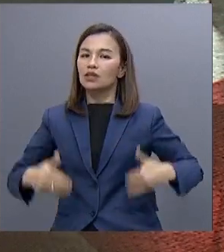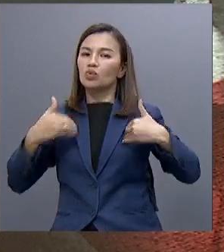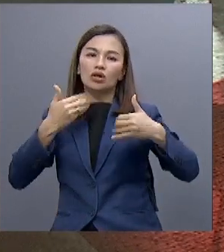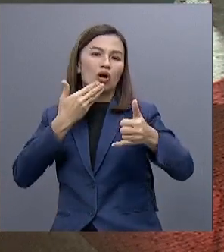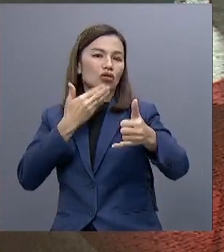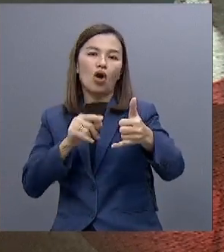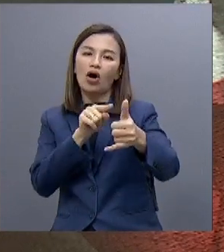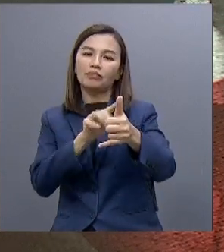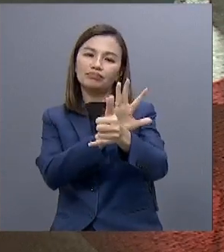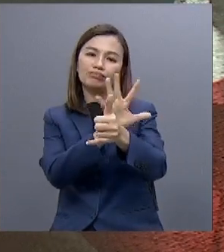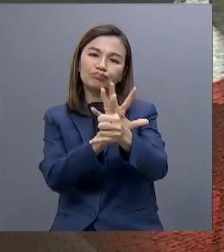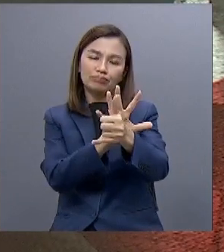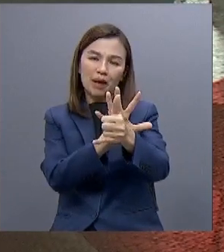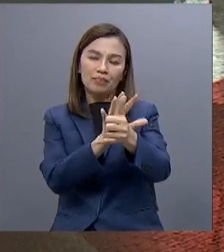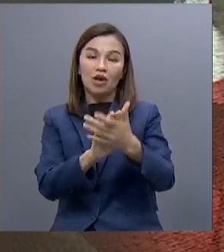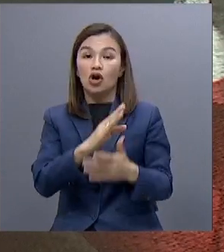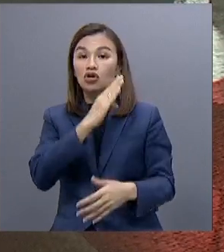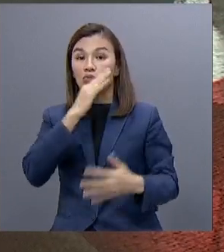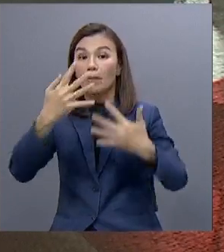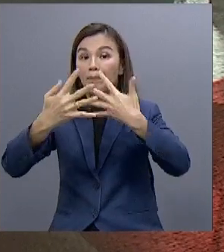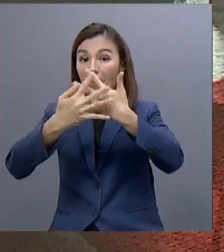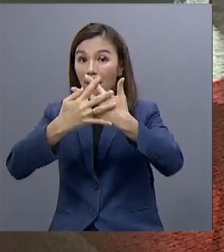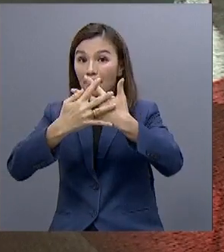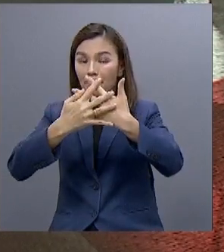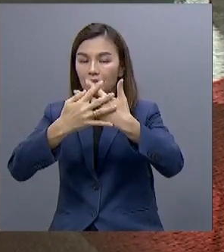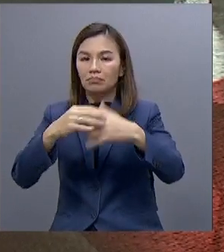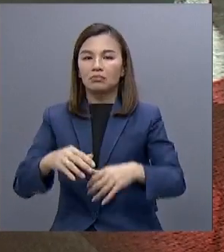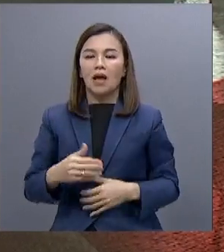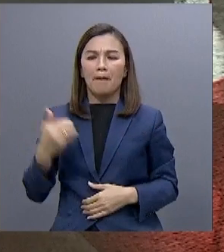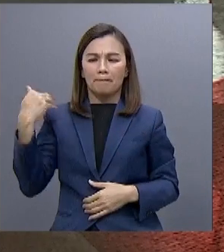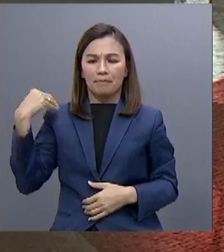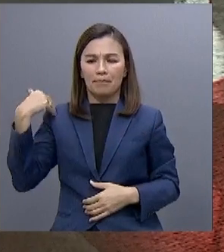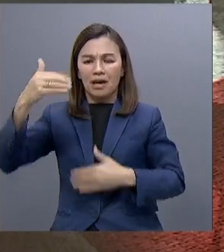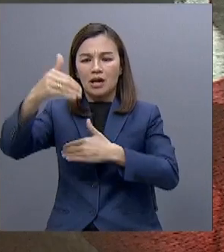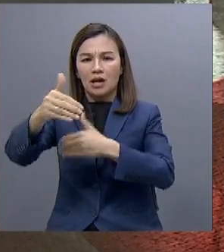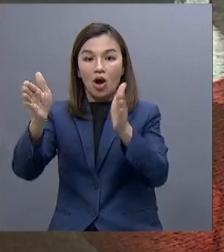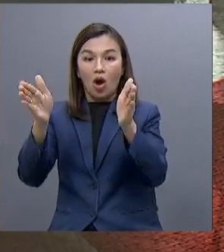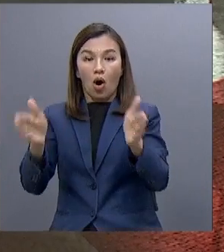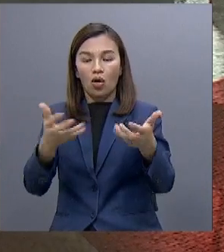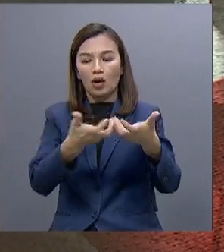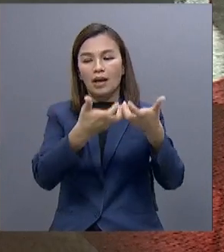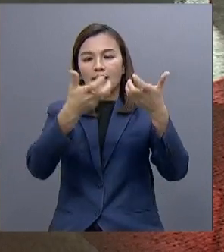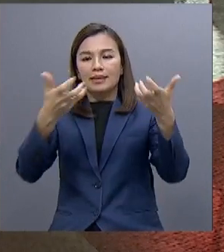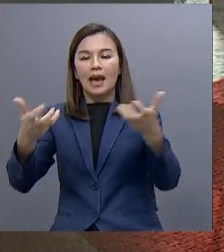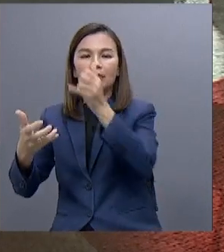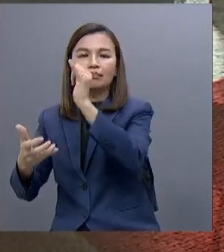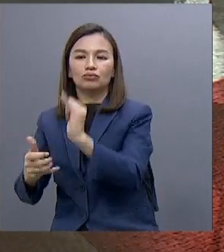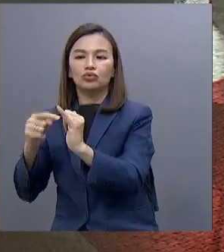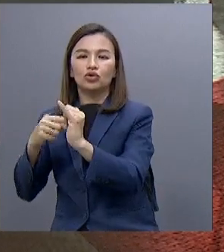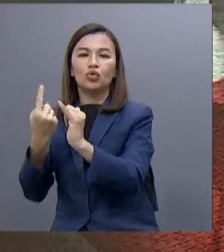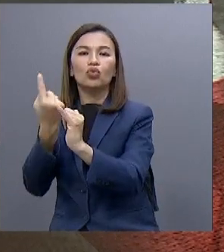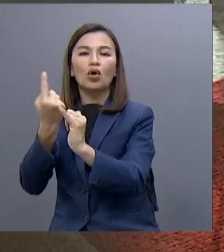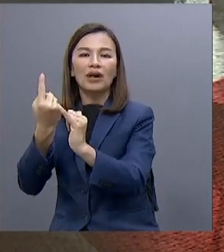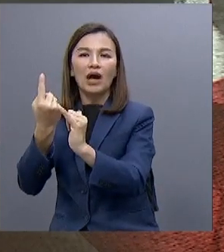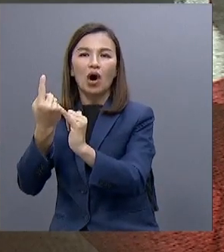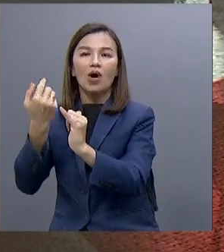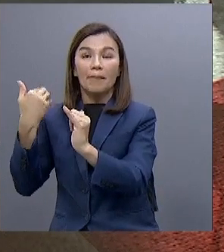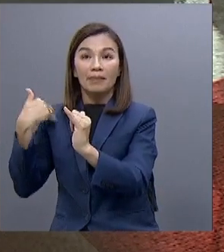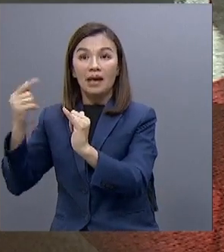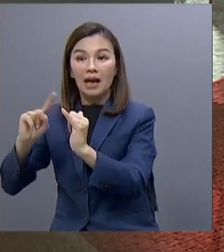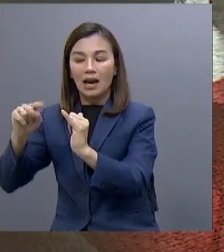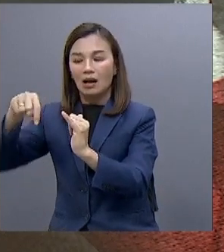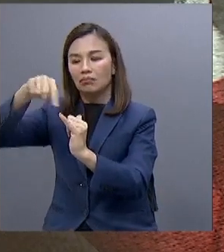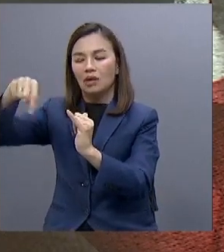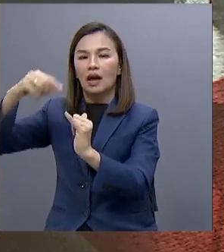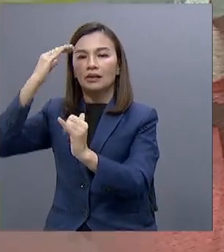ที่สุดก็คือทางเรือนจำอาจจะต้องจัดสถานที่เพื่อคุมขางทรัมป์คนเดียวและยังต้องมีพื้นที่สำหรับทีมของ